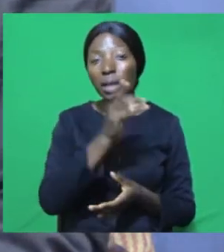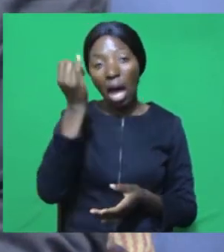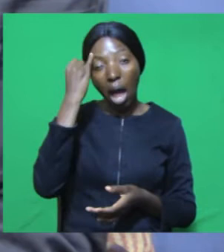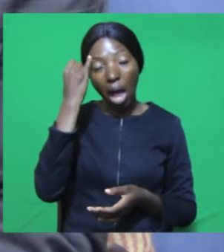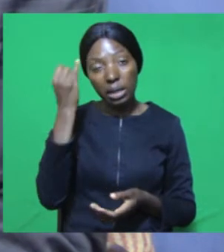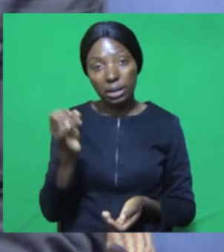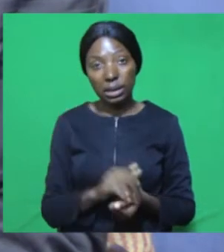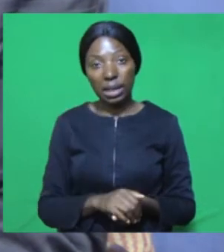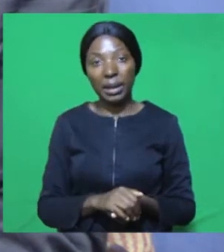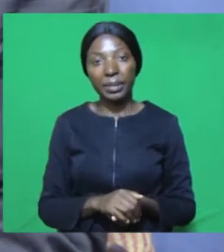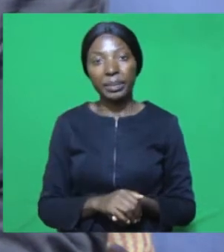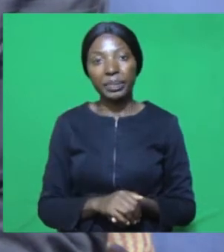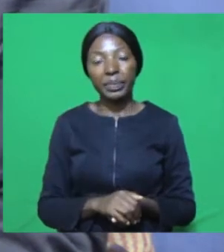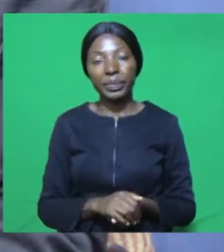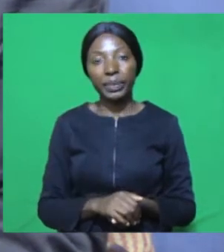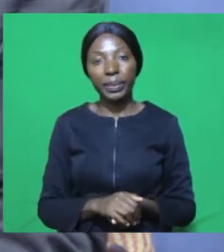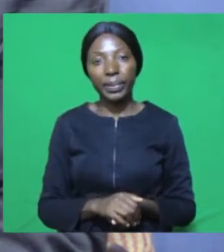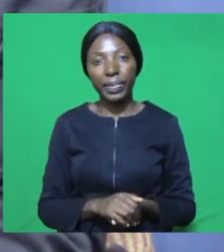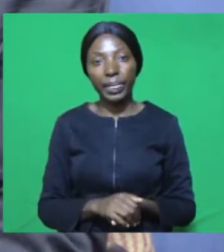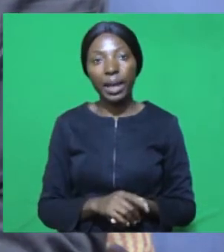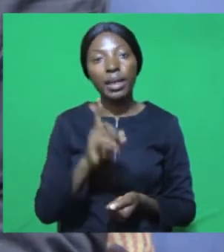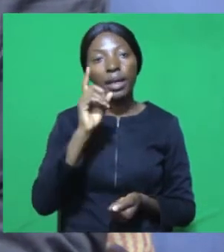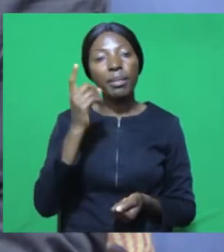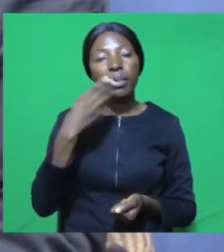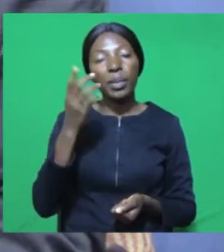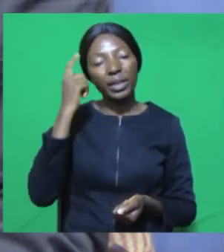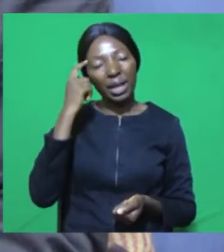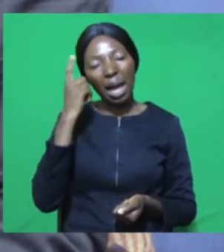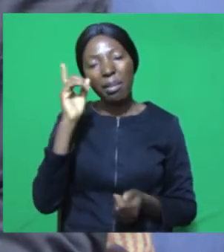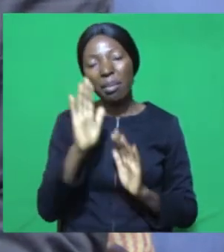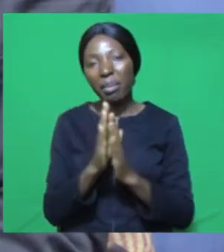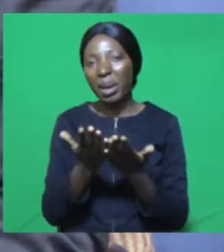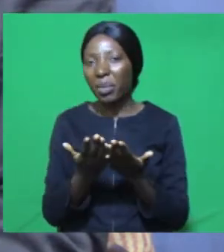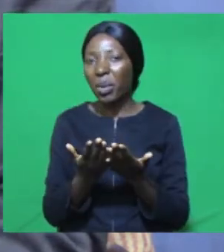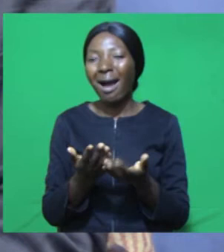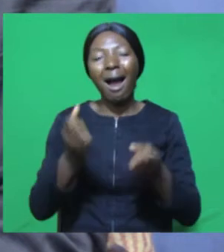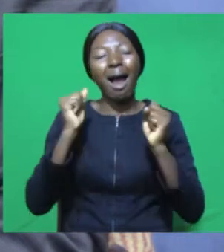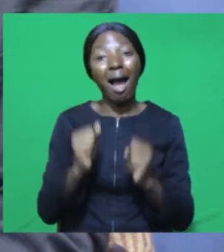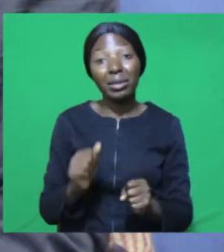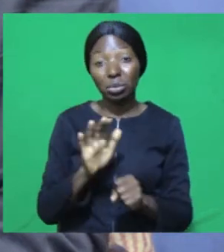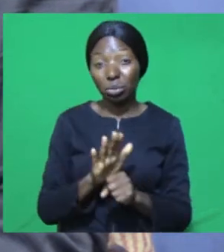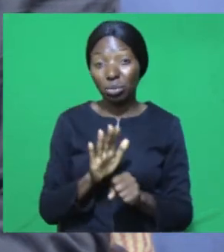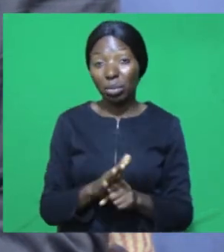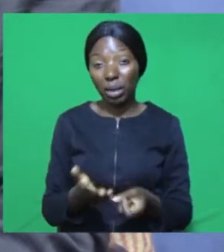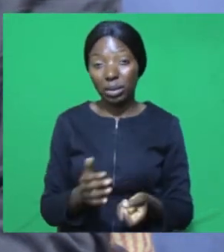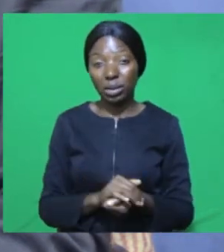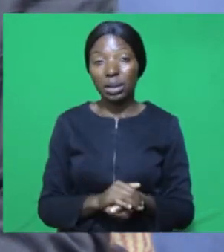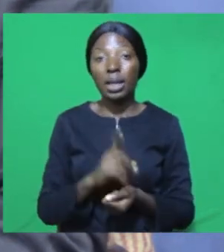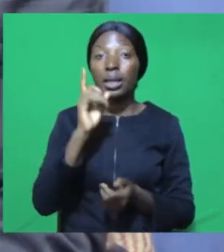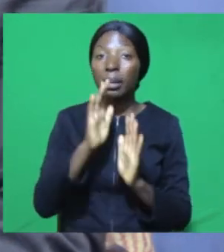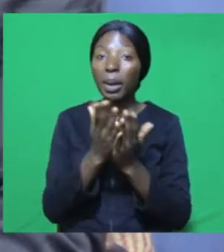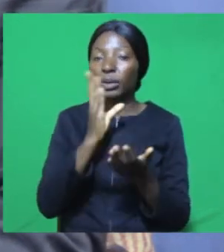inongori muwanga yekuita kunge bhaibheri risingajekese nyaya ukuona mataurira ataita ari kuita bhaibheri